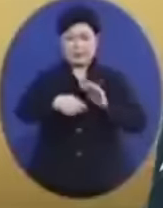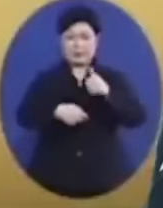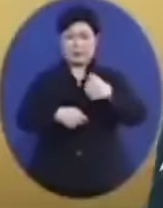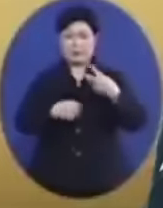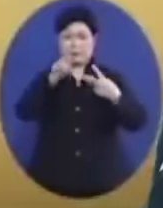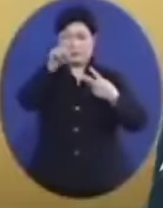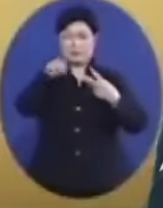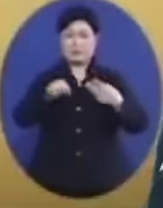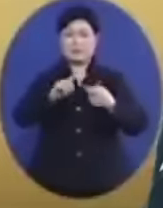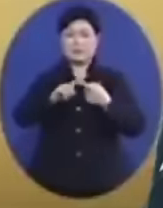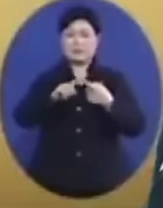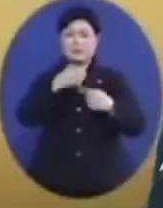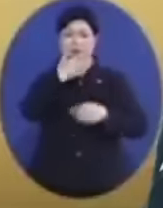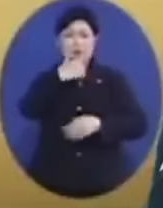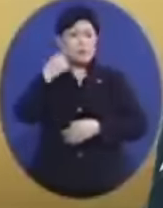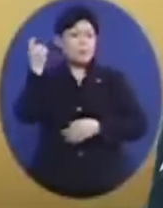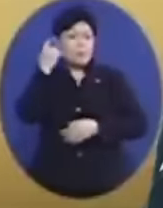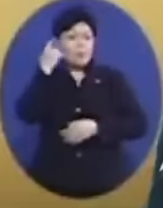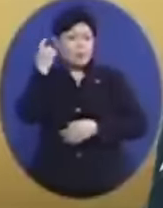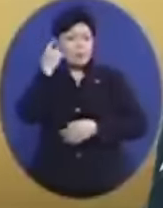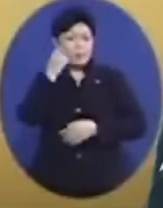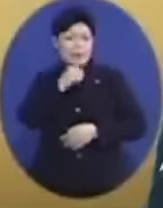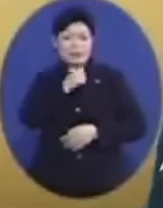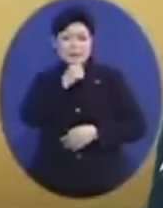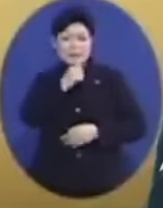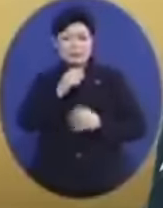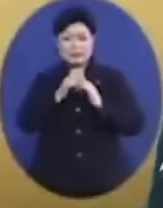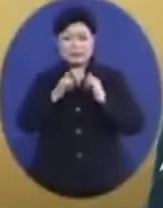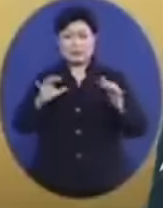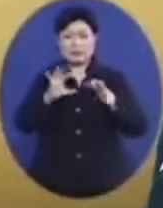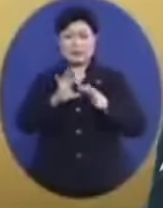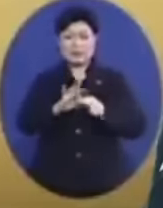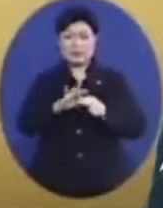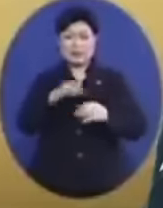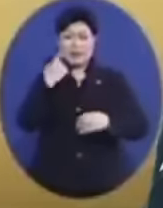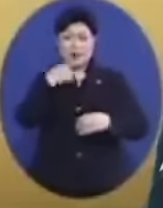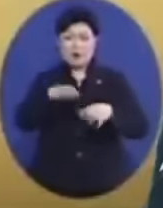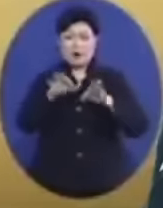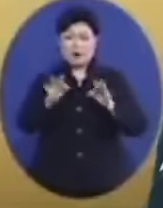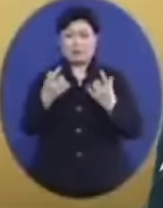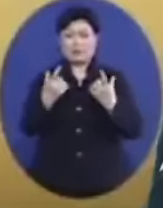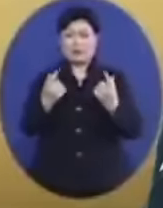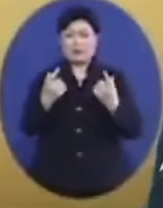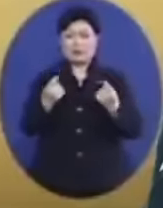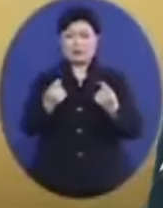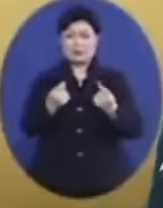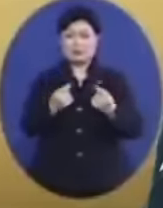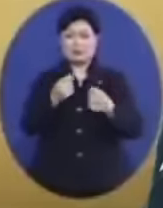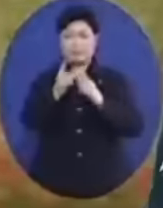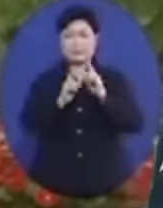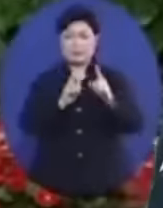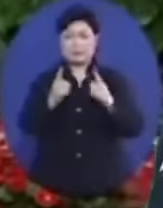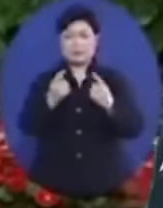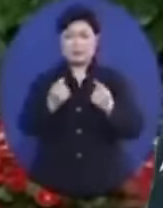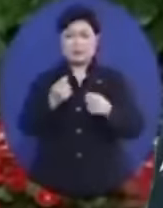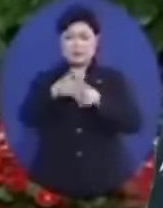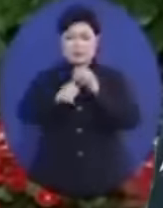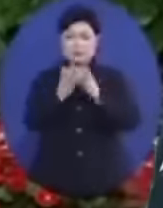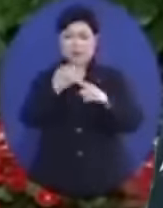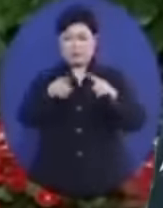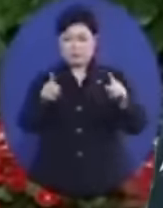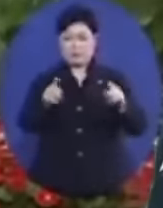가리켜 복음 기자의 황금 같은 장이라고 말하는 것입니다 주석과 델리